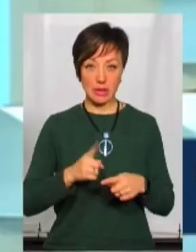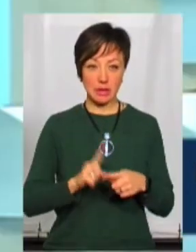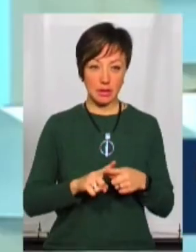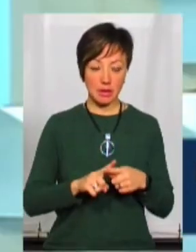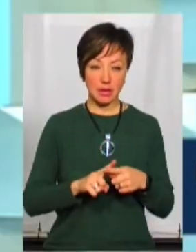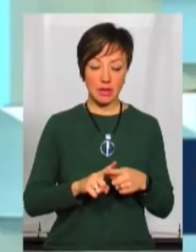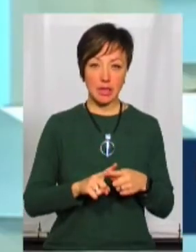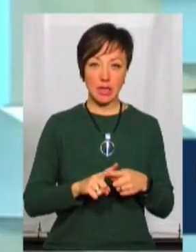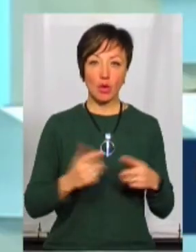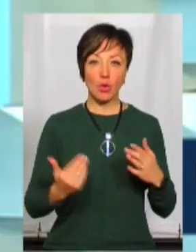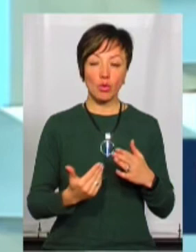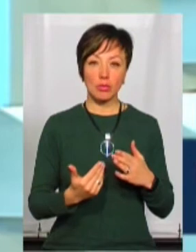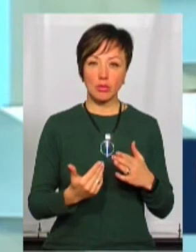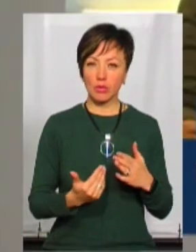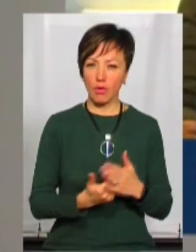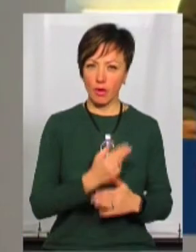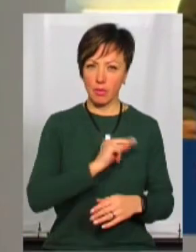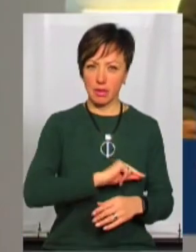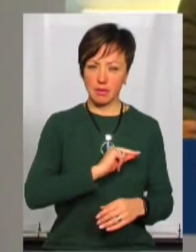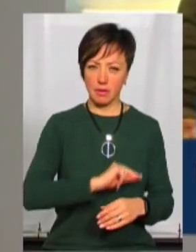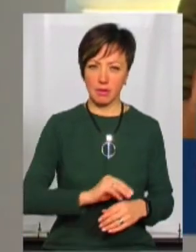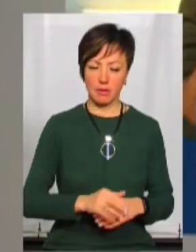майбутніх співробітників.